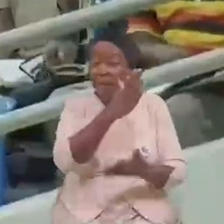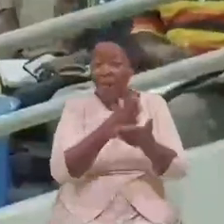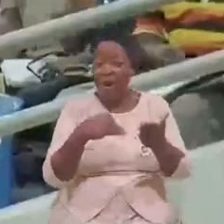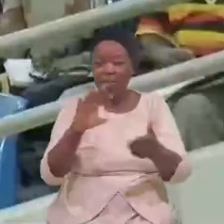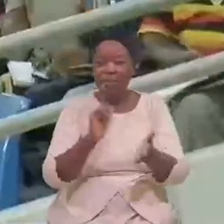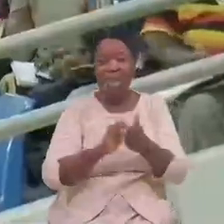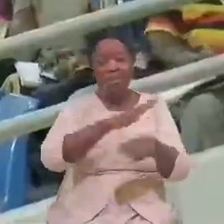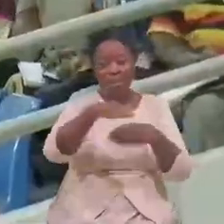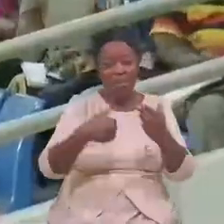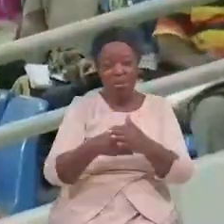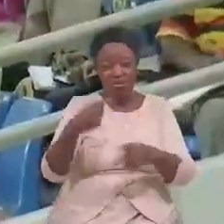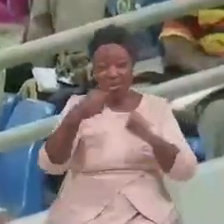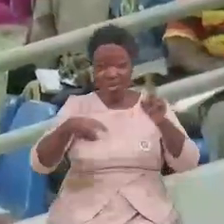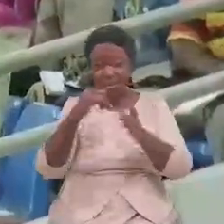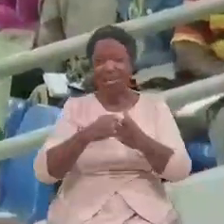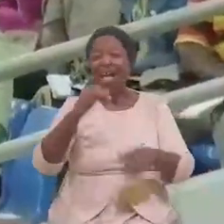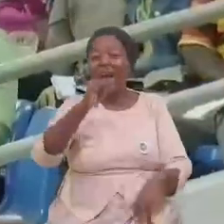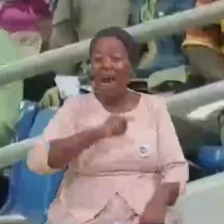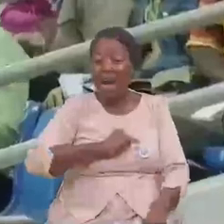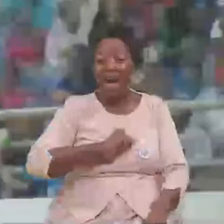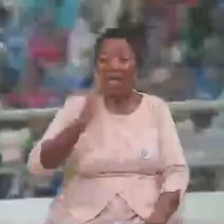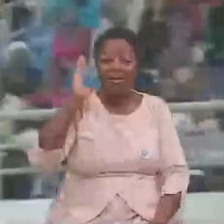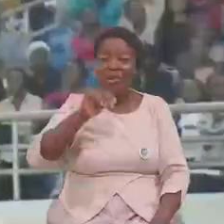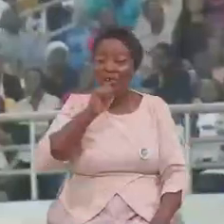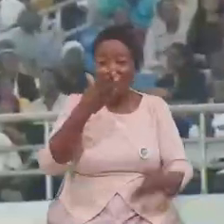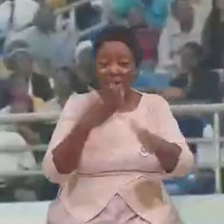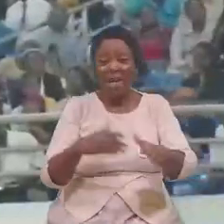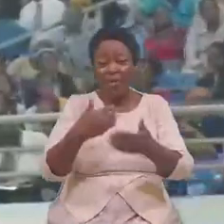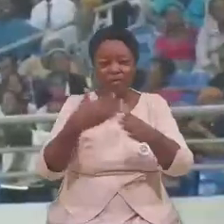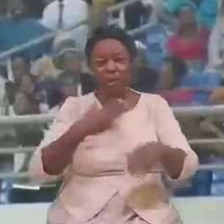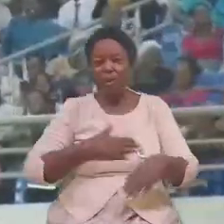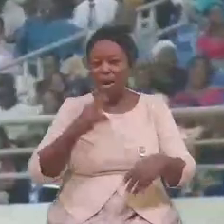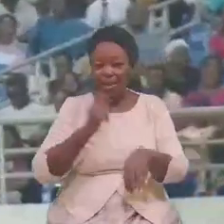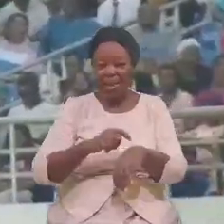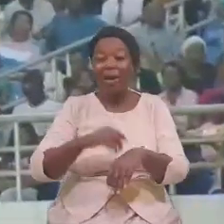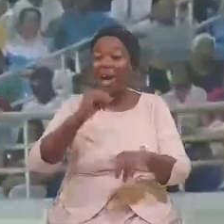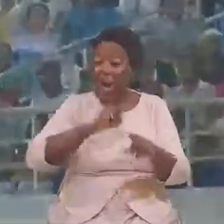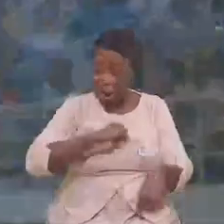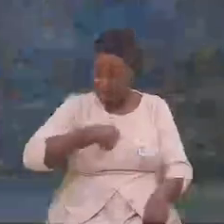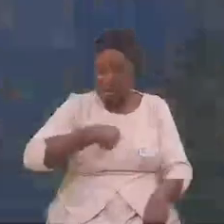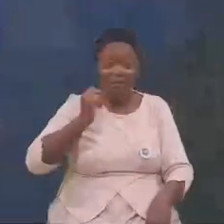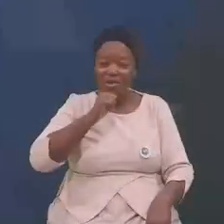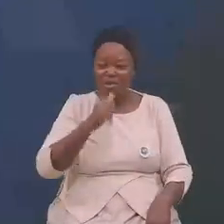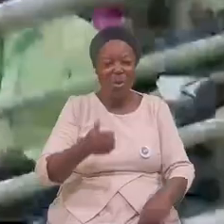et je ne mourrai pas avant mon temps, je ne périrai pas,